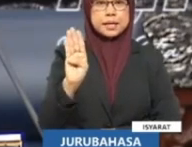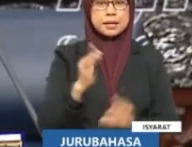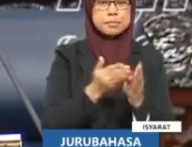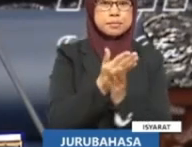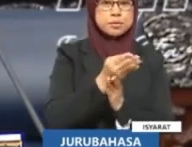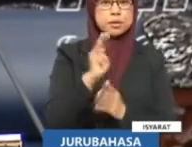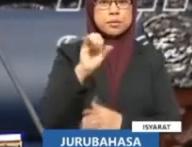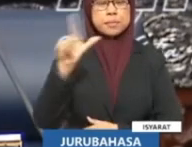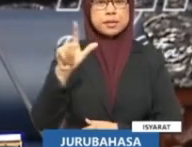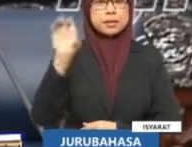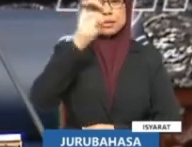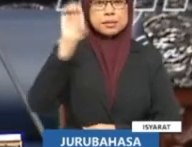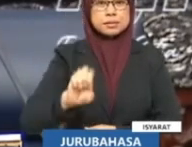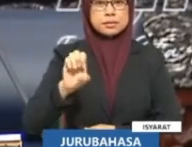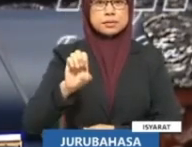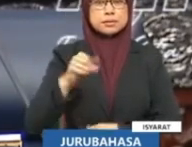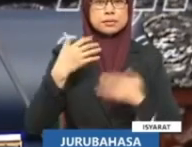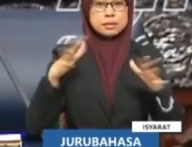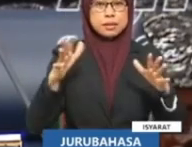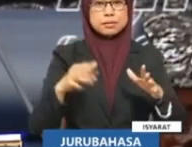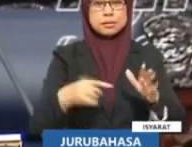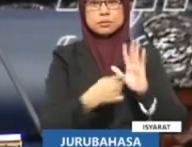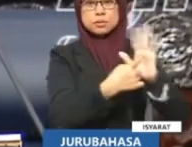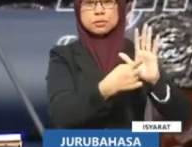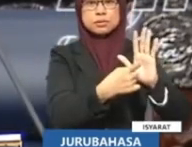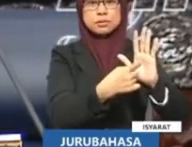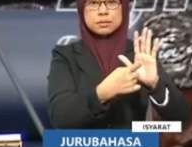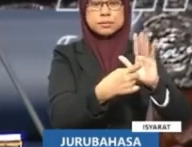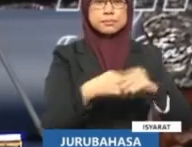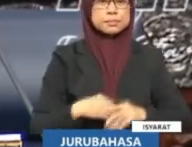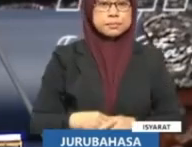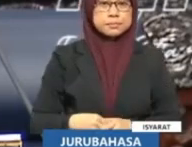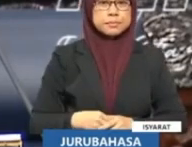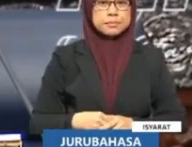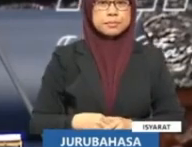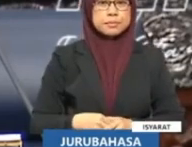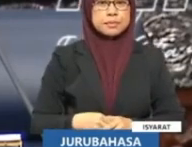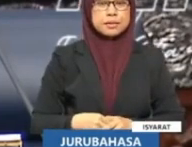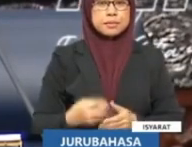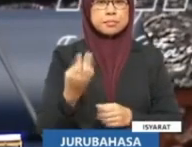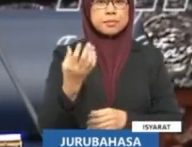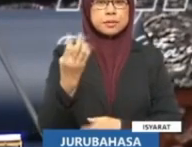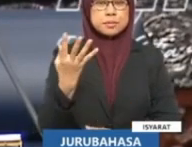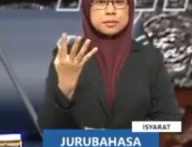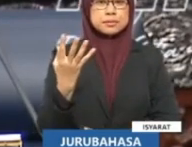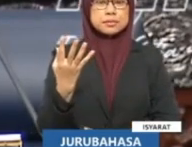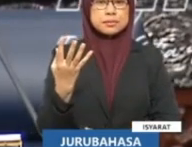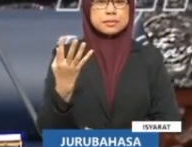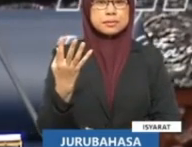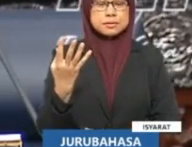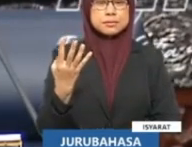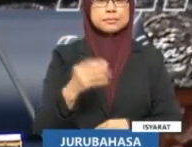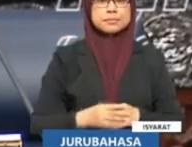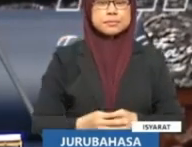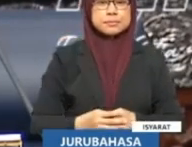melalui BlackBerry ini yang telah saya besarkan akan menyebutkan di dalam band ini berapo saksi di yang